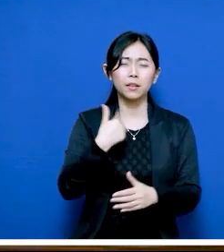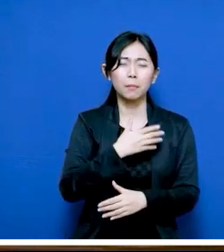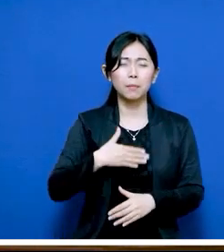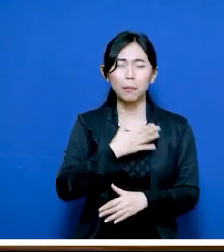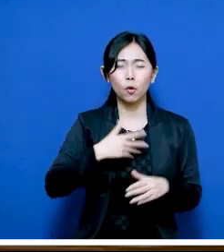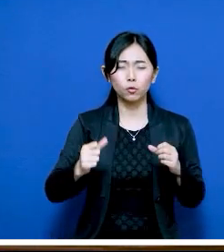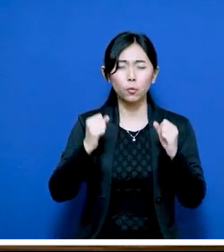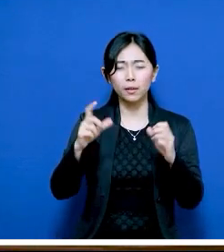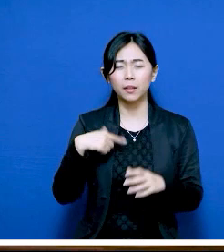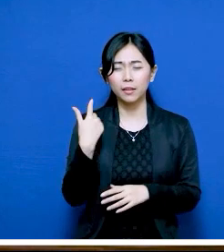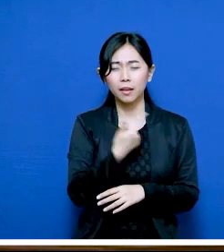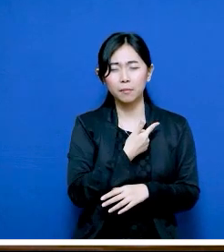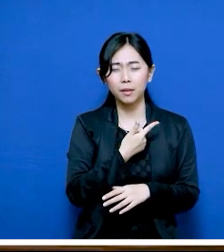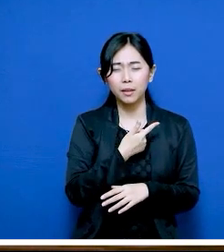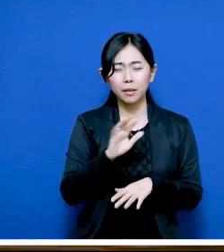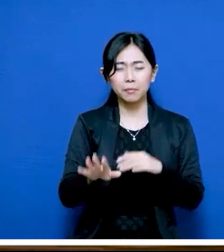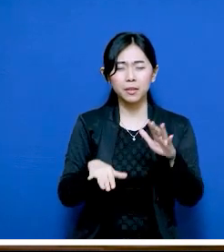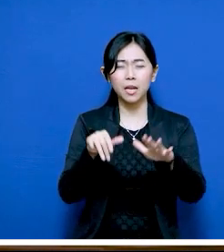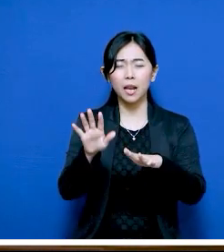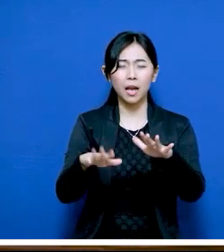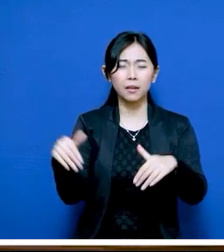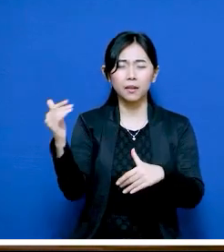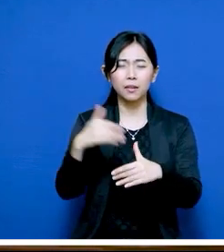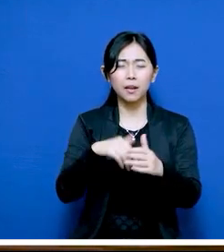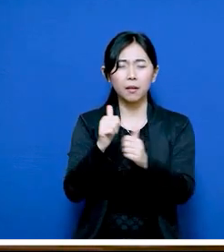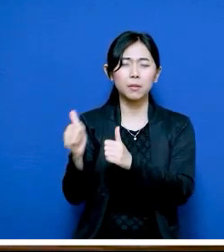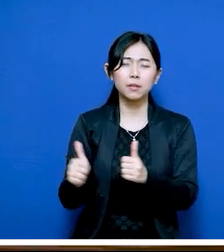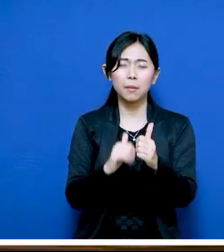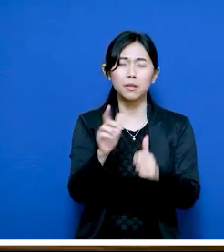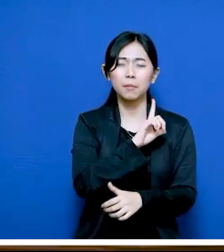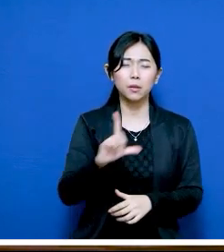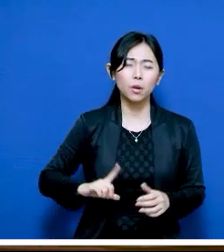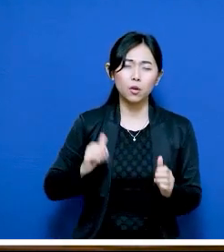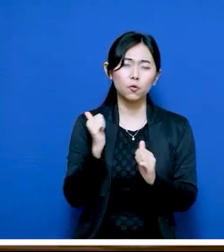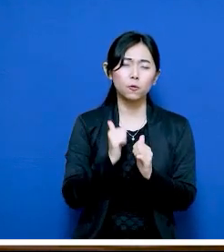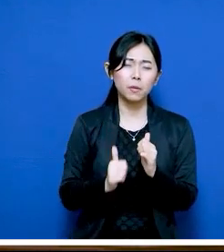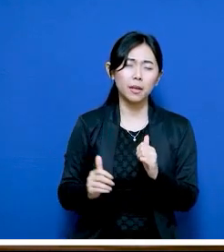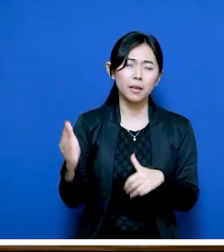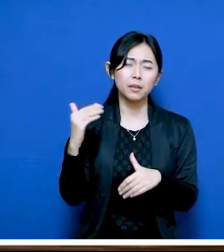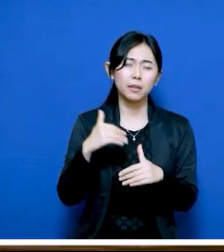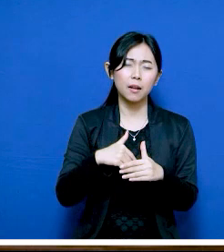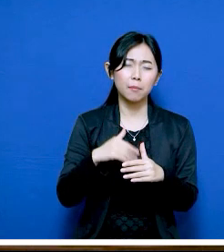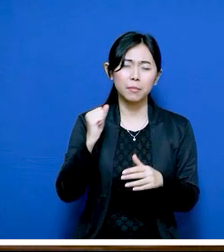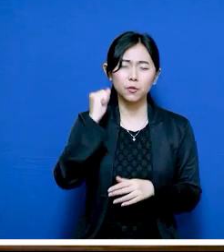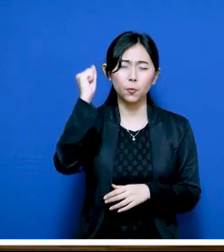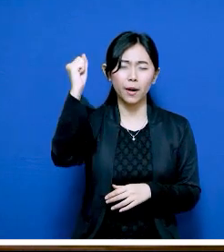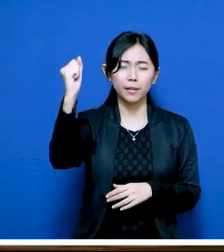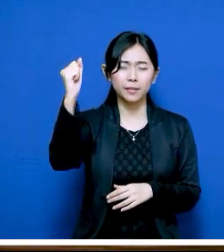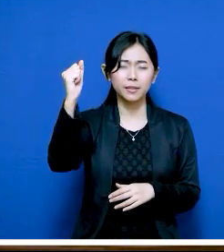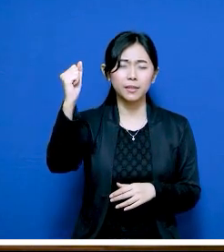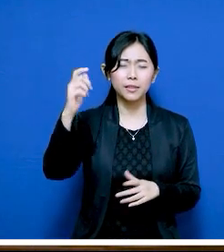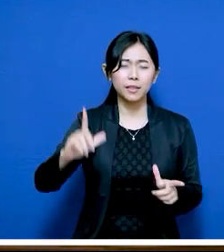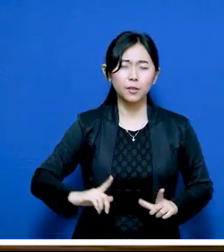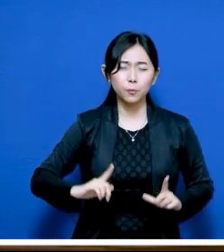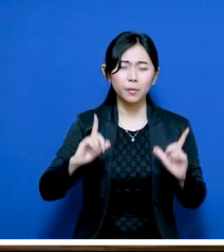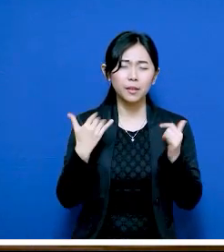kuatkan kami untuk boleh menjalaninya di dalam dan bersama Engkau, supaya dalam perjuangan untuk